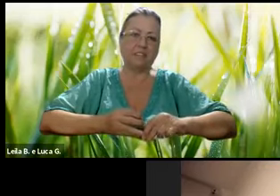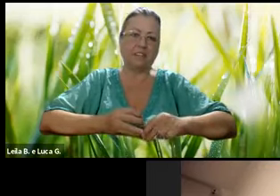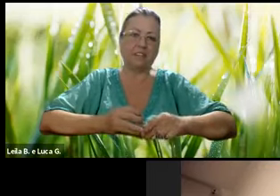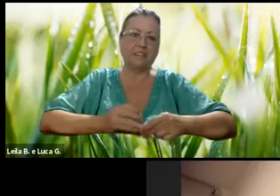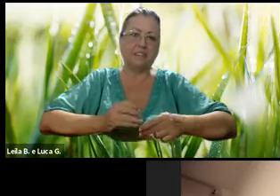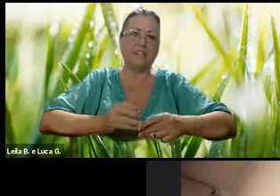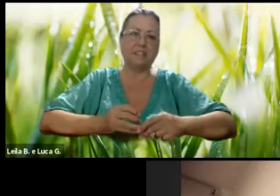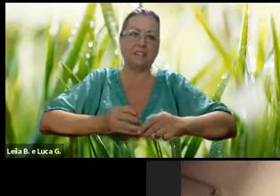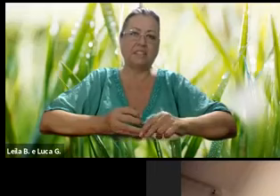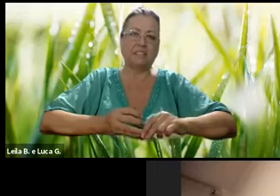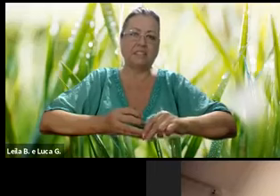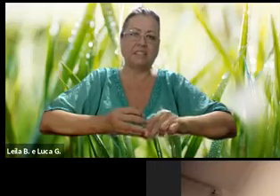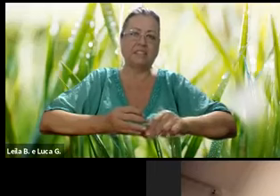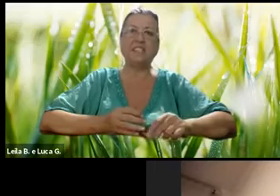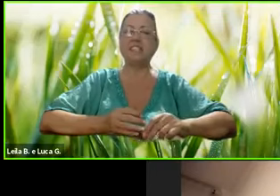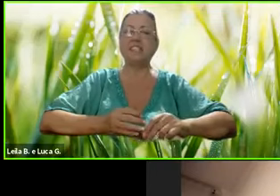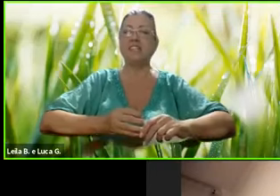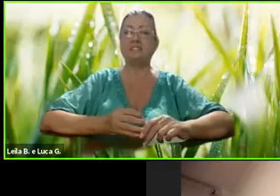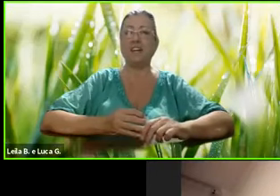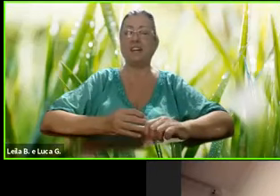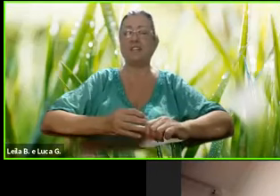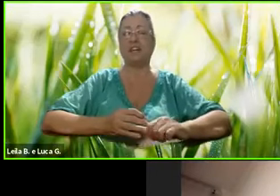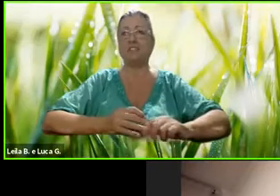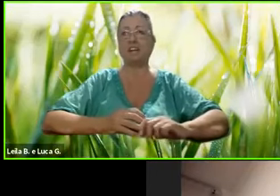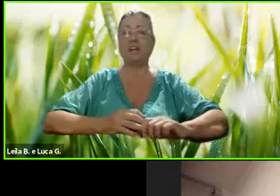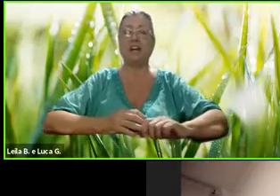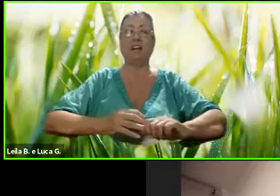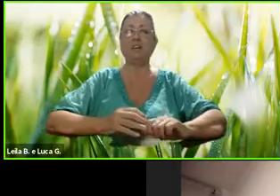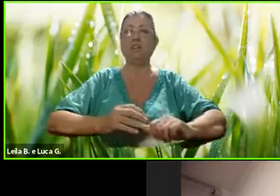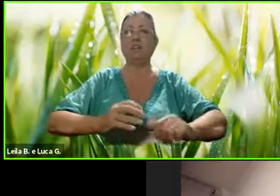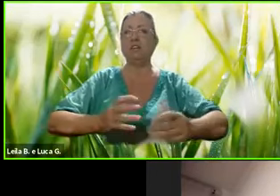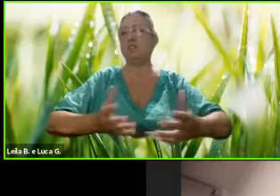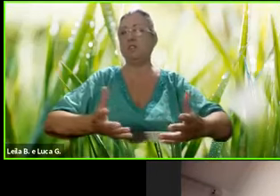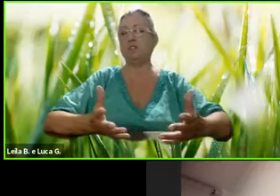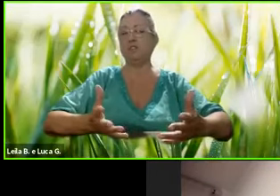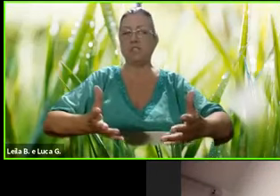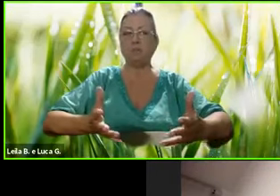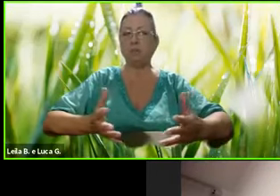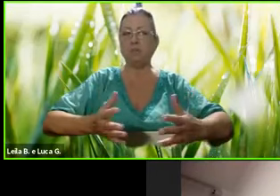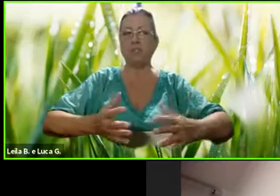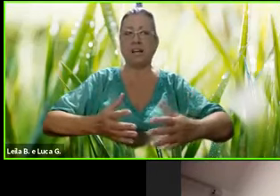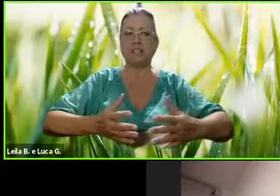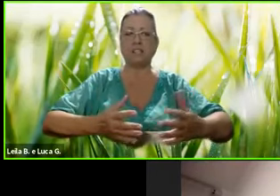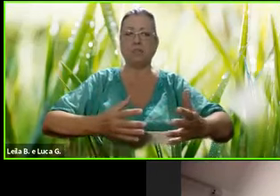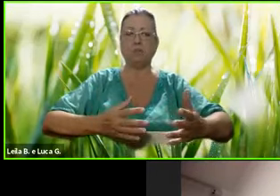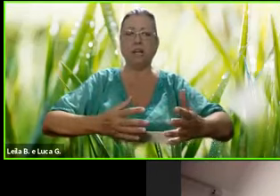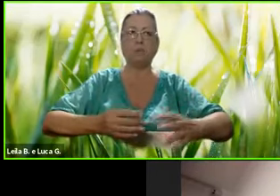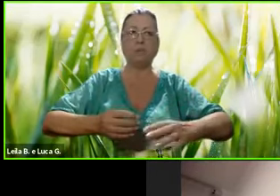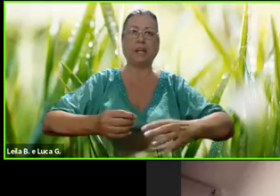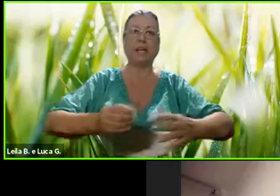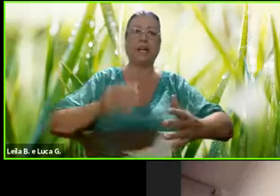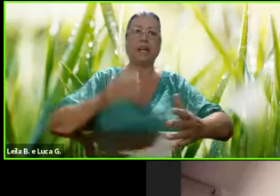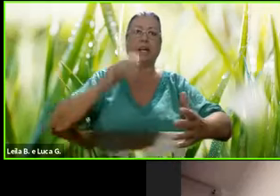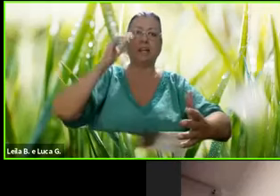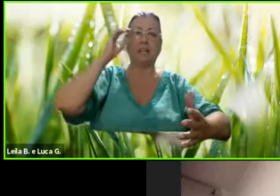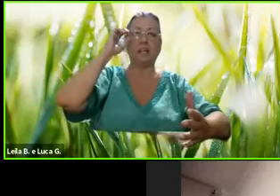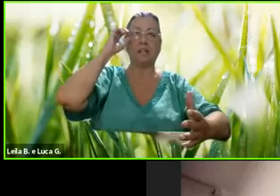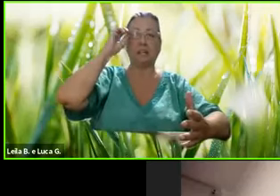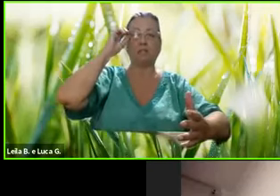so Sì, se mi posso provare. è vero, è vero. Io sono sempre entusiasta quando leggo